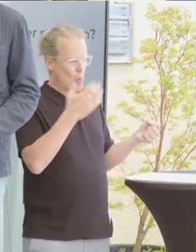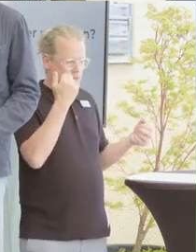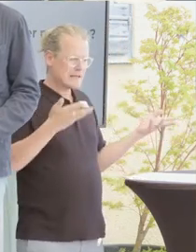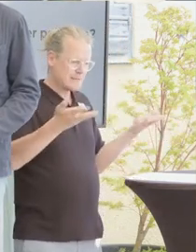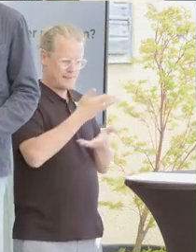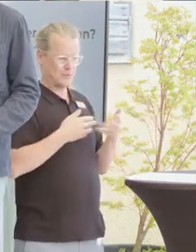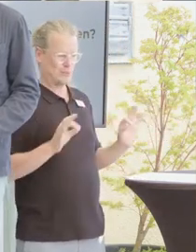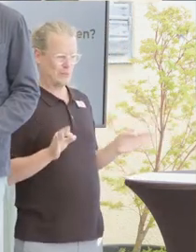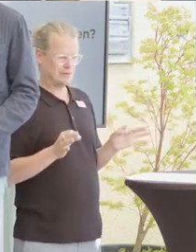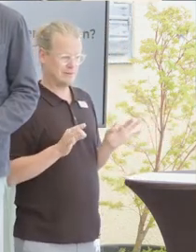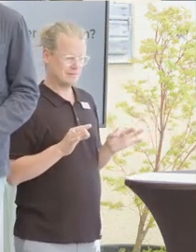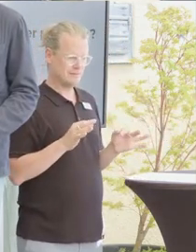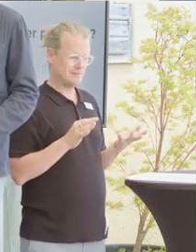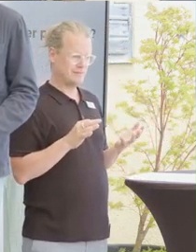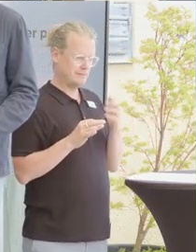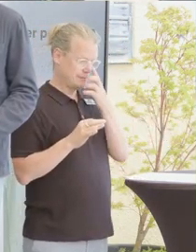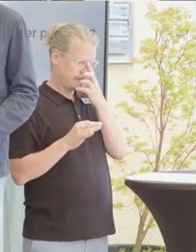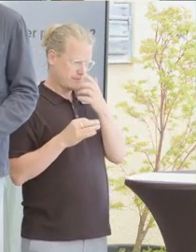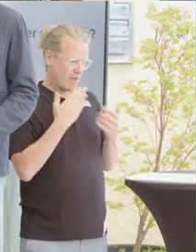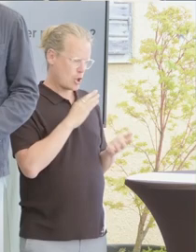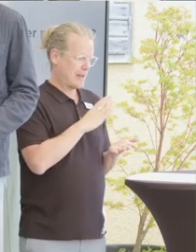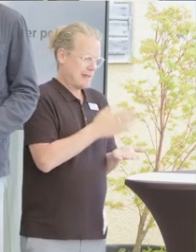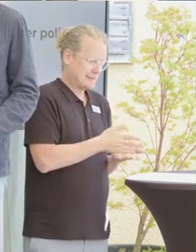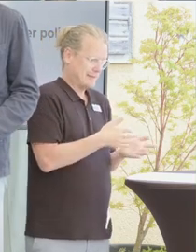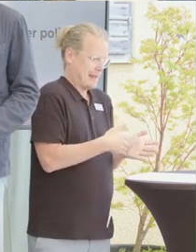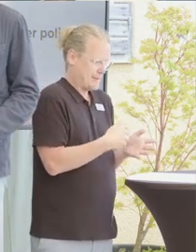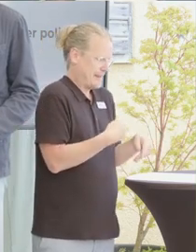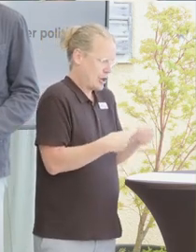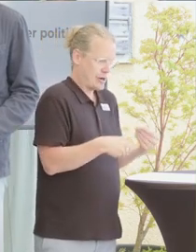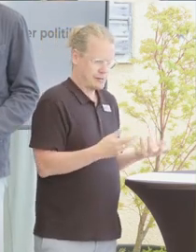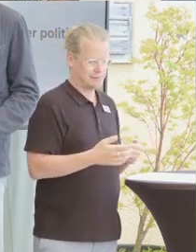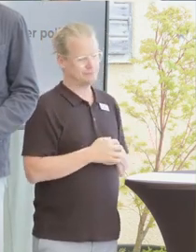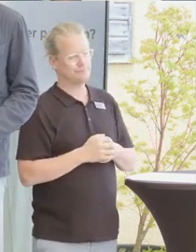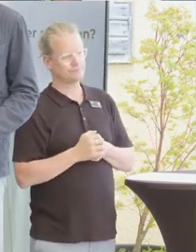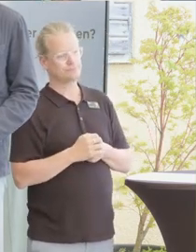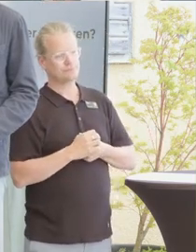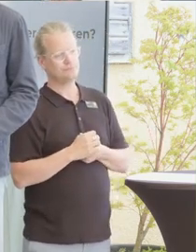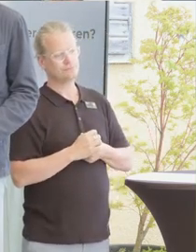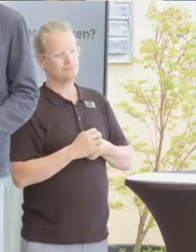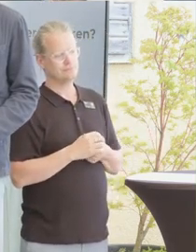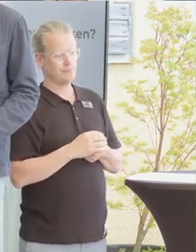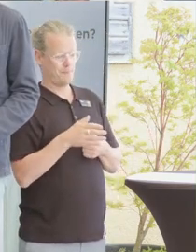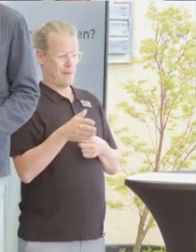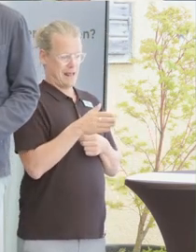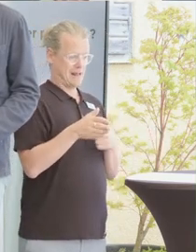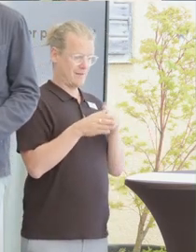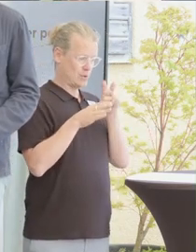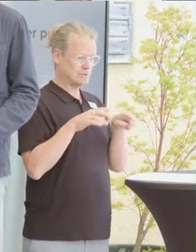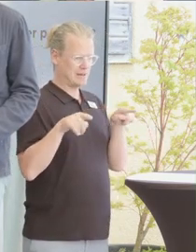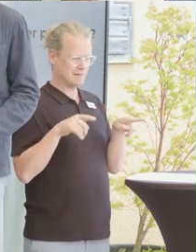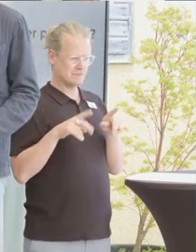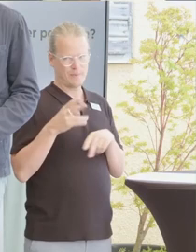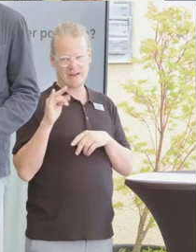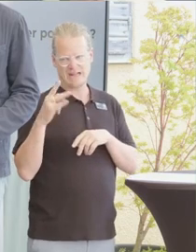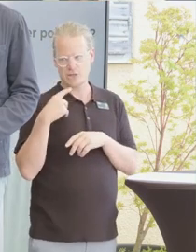blir det en utmaning att man inte kan dela det här materialet liksom mellan forskare och inom forskargrupper också. Som du var inne på, Fredrik, tycker jag är jätteviktigt